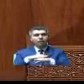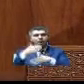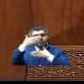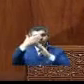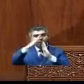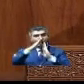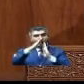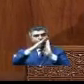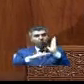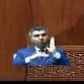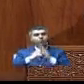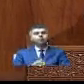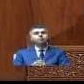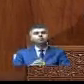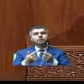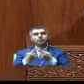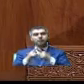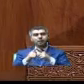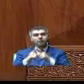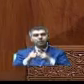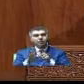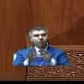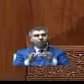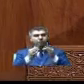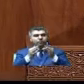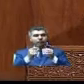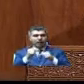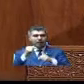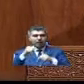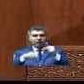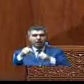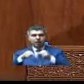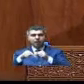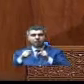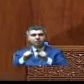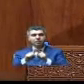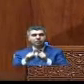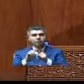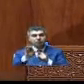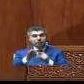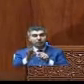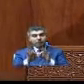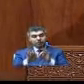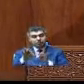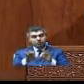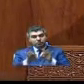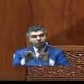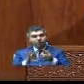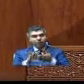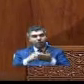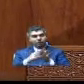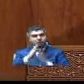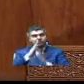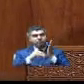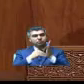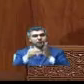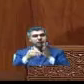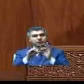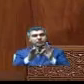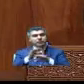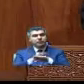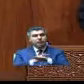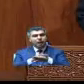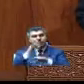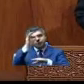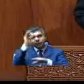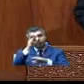والإقليمية بالبلاد، وما تتوفر عليه من ثروات هائلة ومتنوعة تحتاج إلى تخطيط سياسة